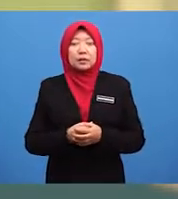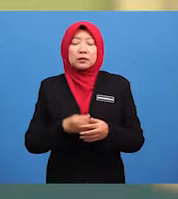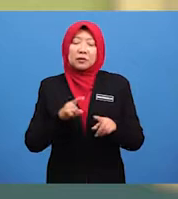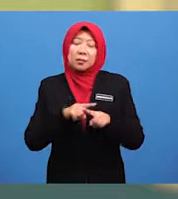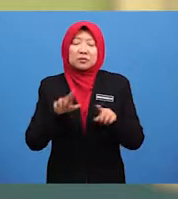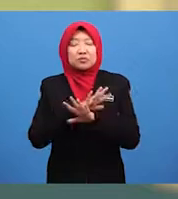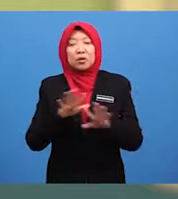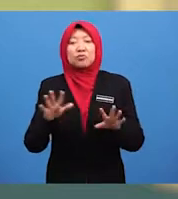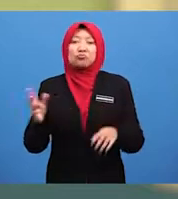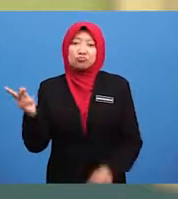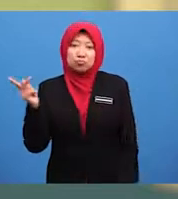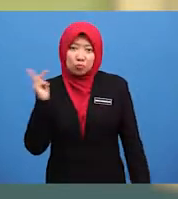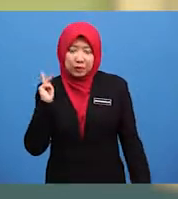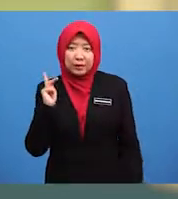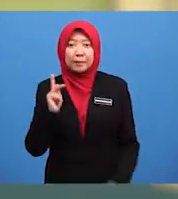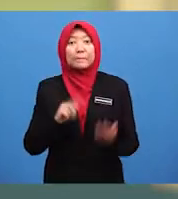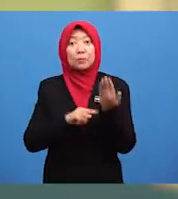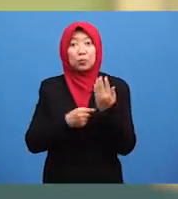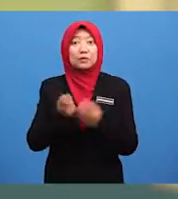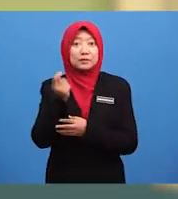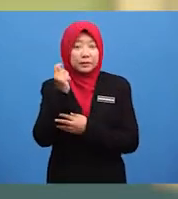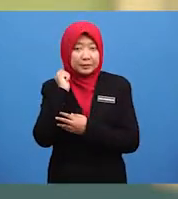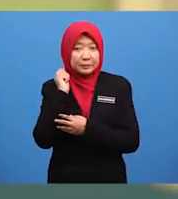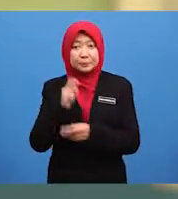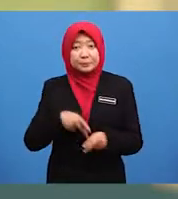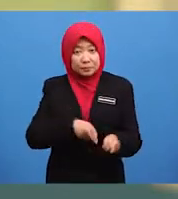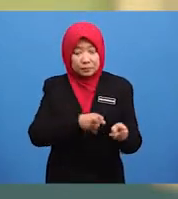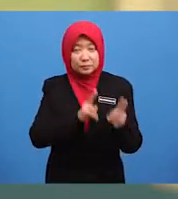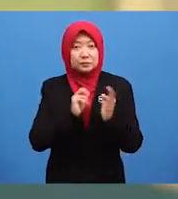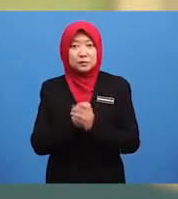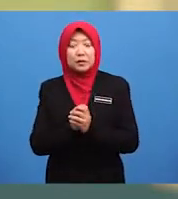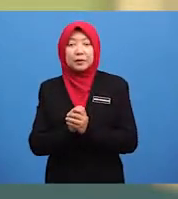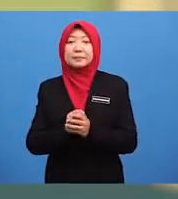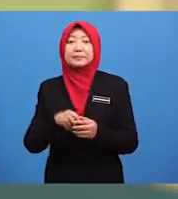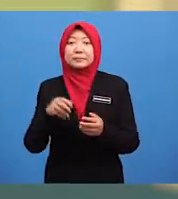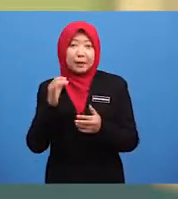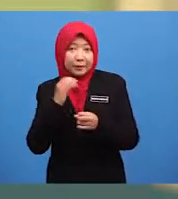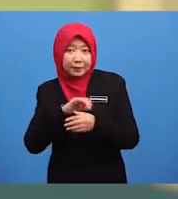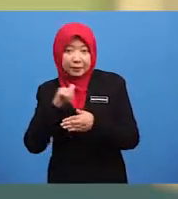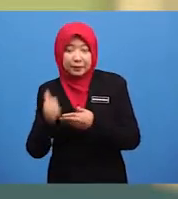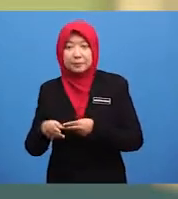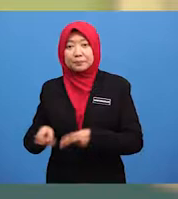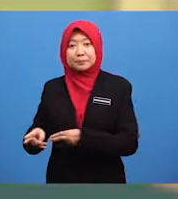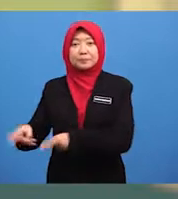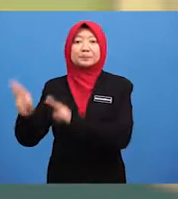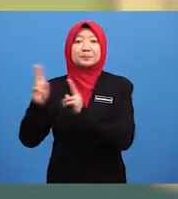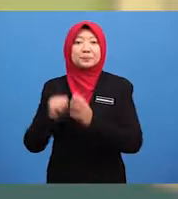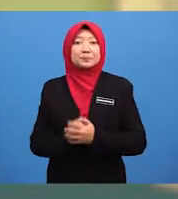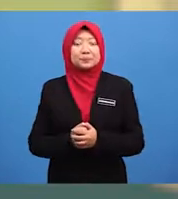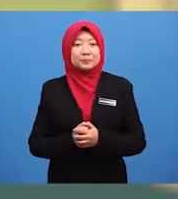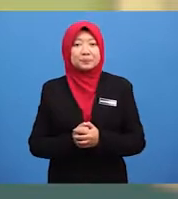di peringkat hulu tadi. Peringkat hilir sungai, iaitu peringkat tua, aliran sungai